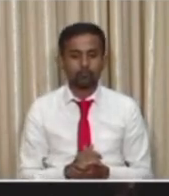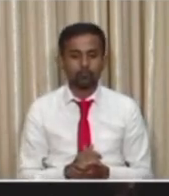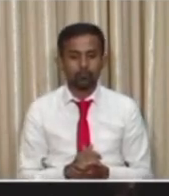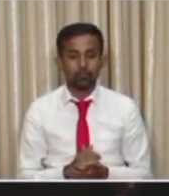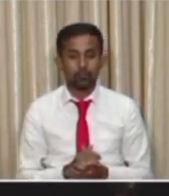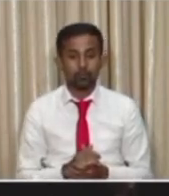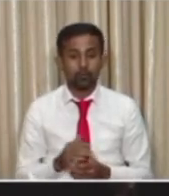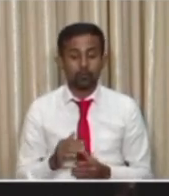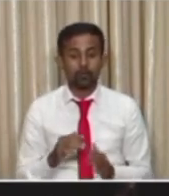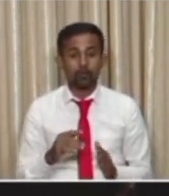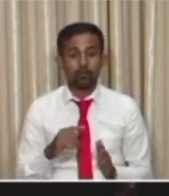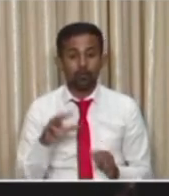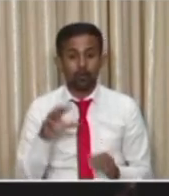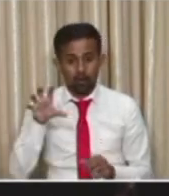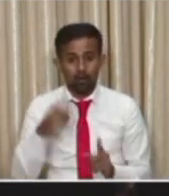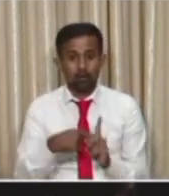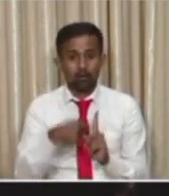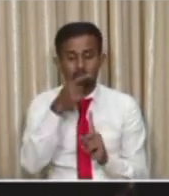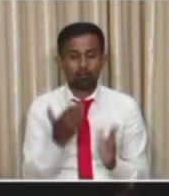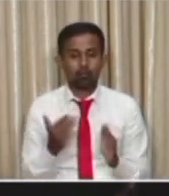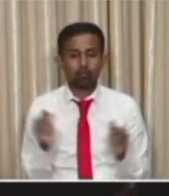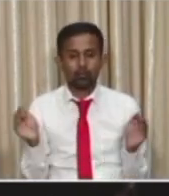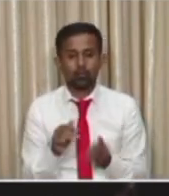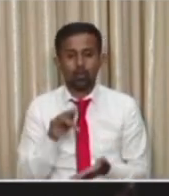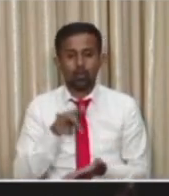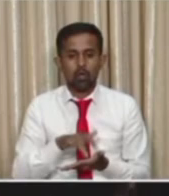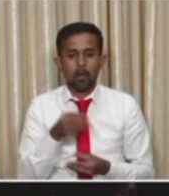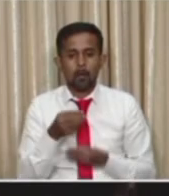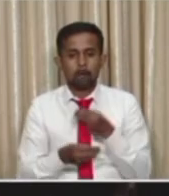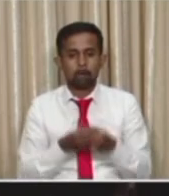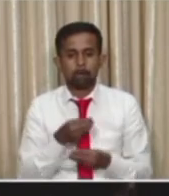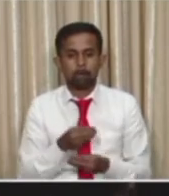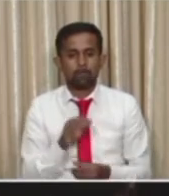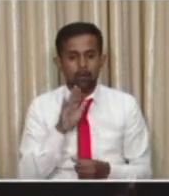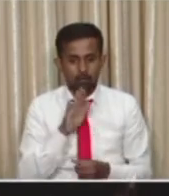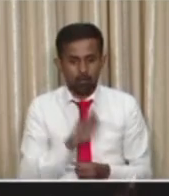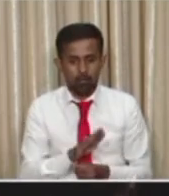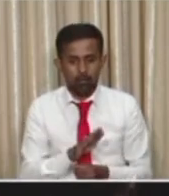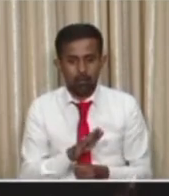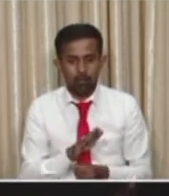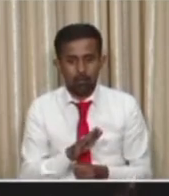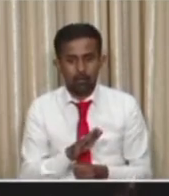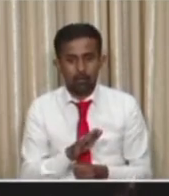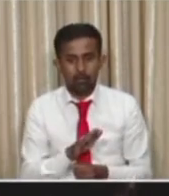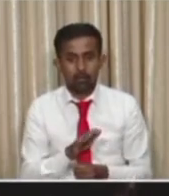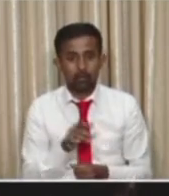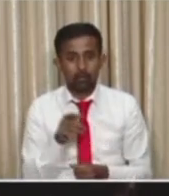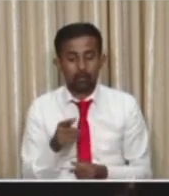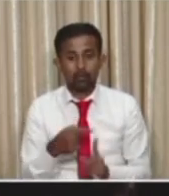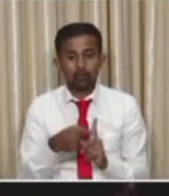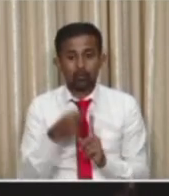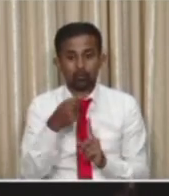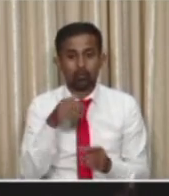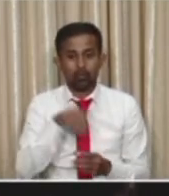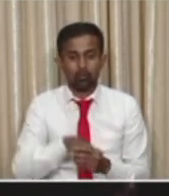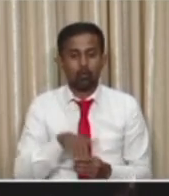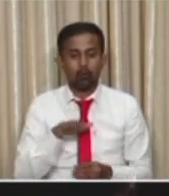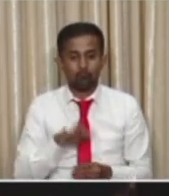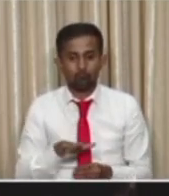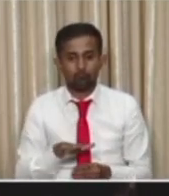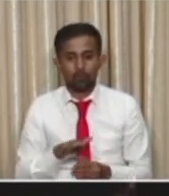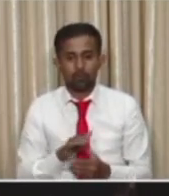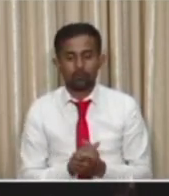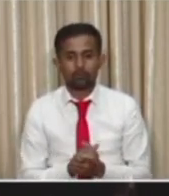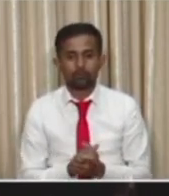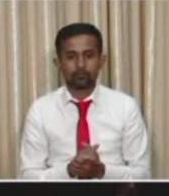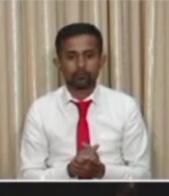மிக தெளிவாக அவர் நம்பினார். எனவே அந்த அடிப்படையில் தான் இந்த மைக்ரோ பினான்சிங் என்று சொல்லப்படுகின்ற விடயத்தினூடாக கிராமீன் வங்கிகள் உருவாக்கப்பட்ட போதுதான்